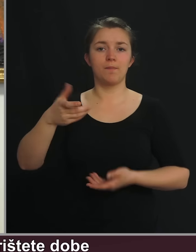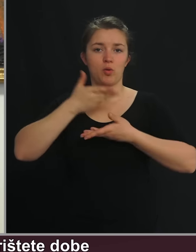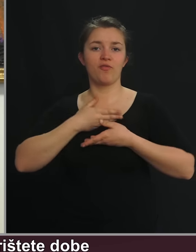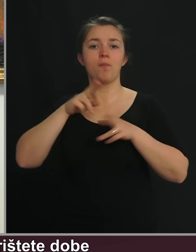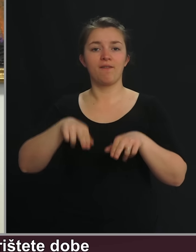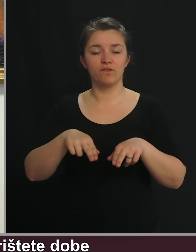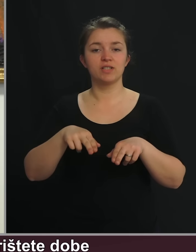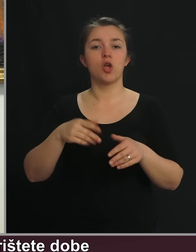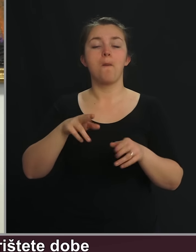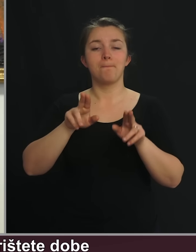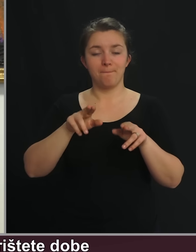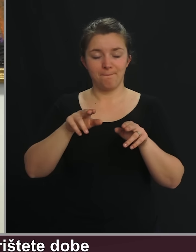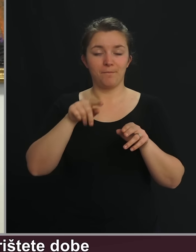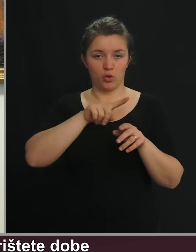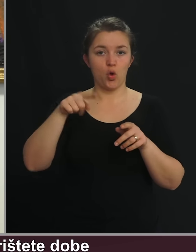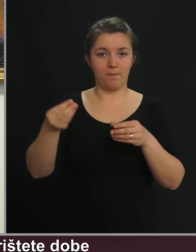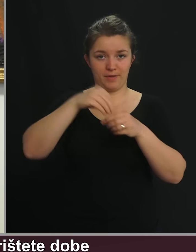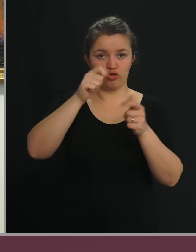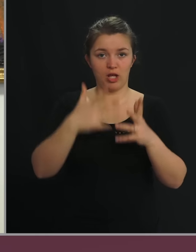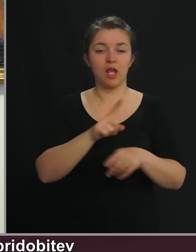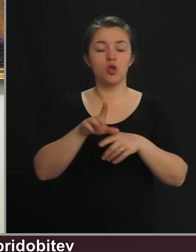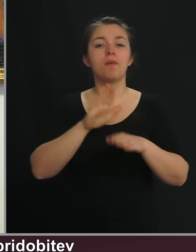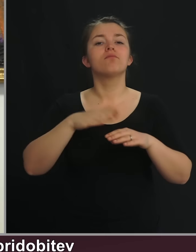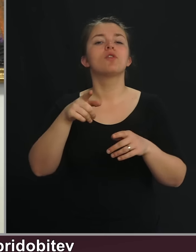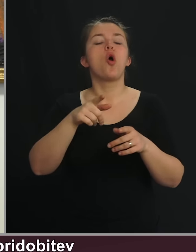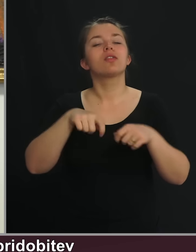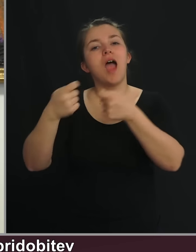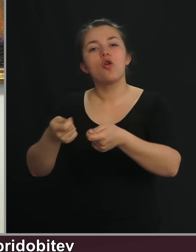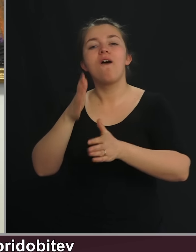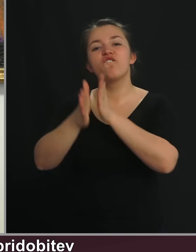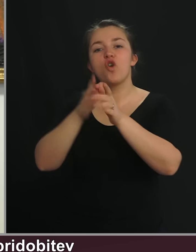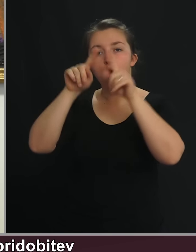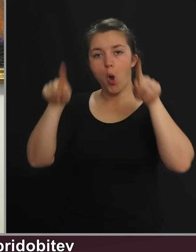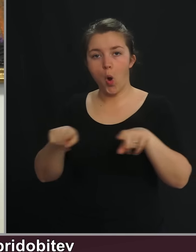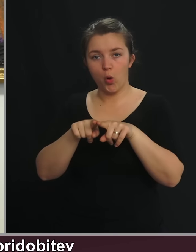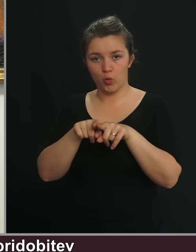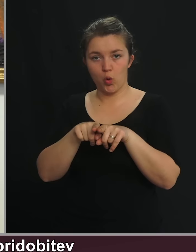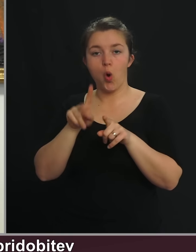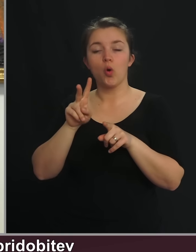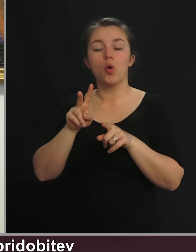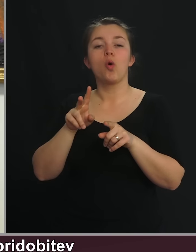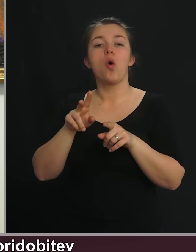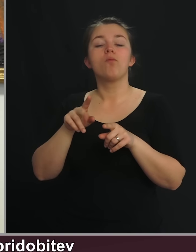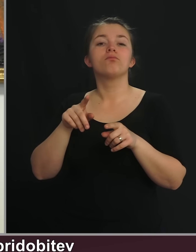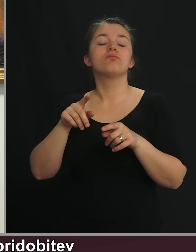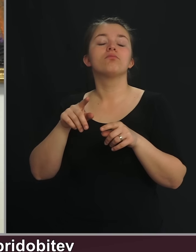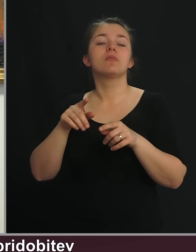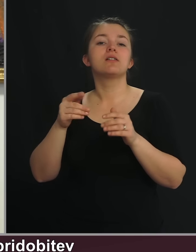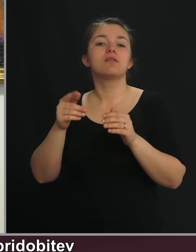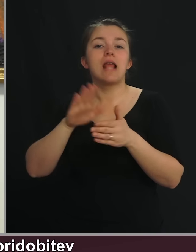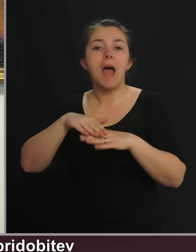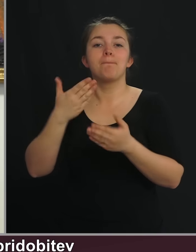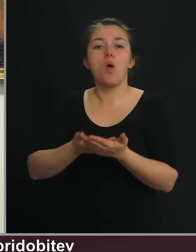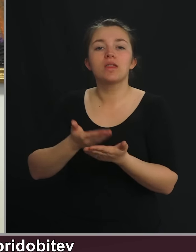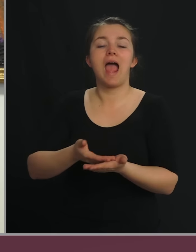Gluhi pridobijo pravico do prištete dobe na podlagi vloge, sicer vdajo zahtevo za pridobitev prištete dobe na